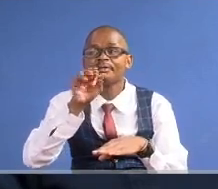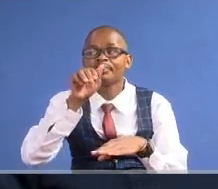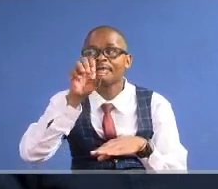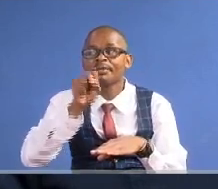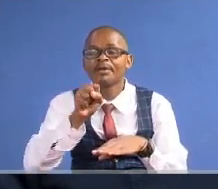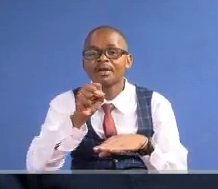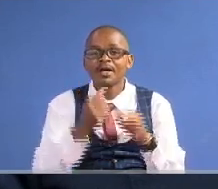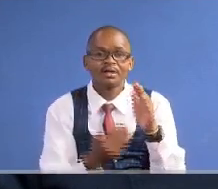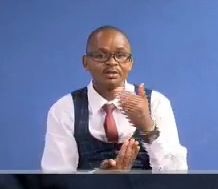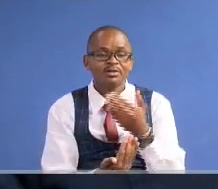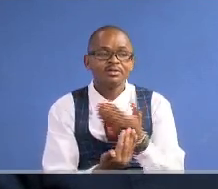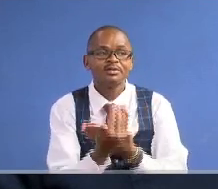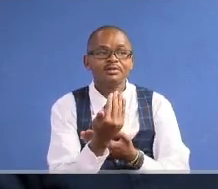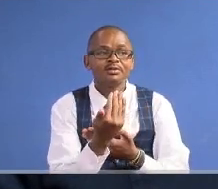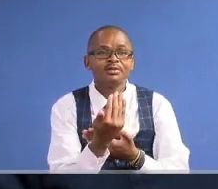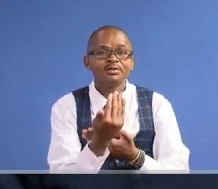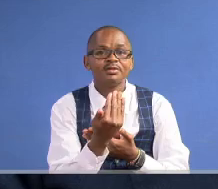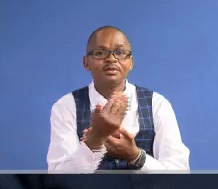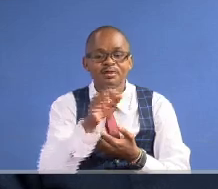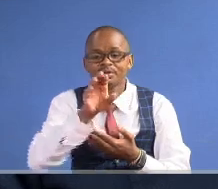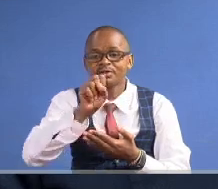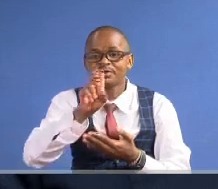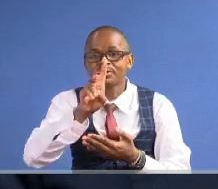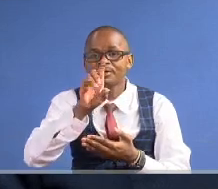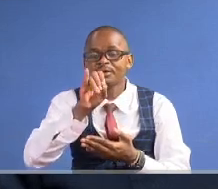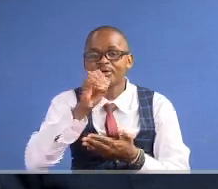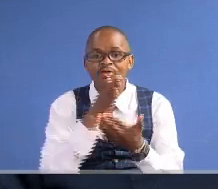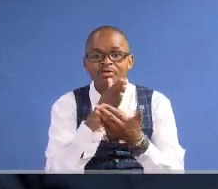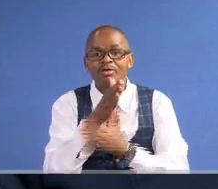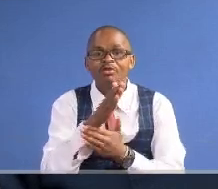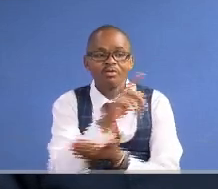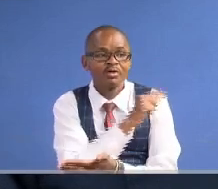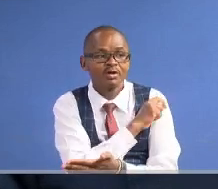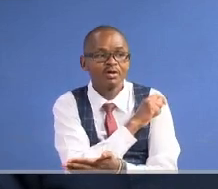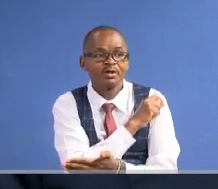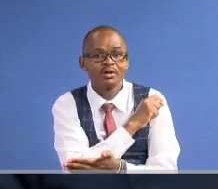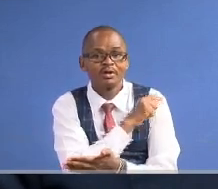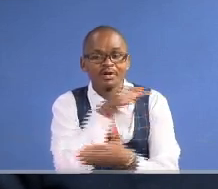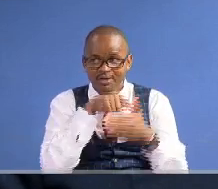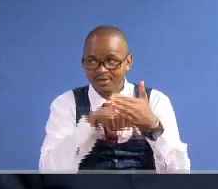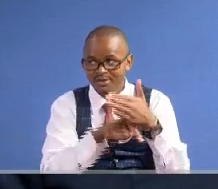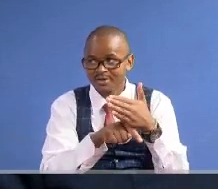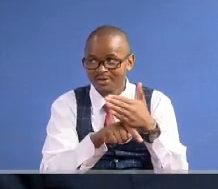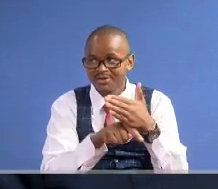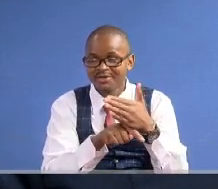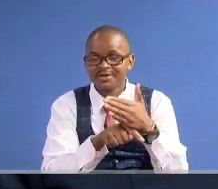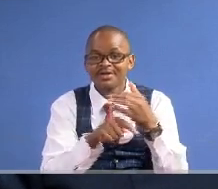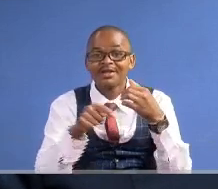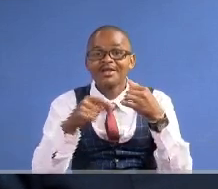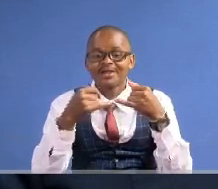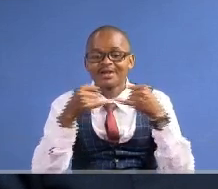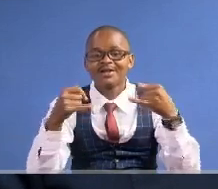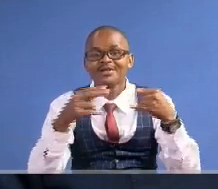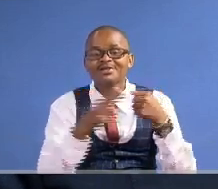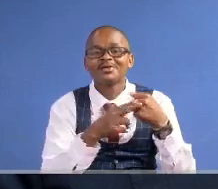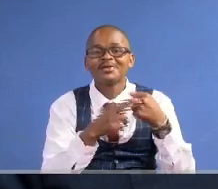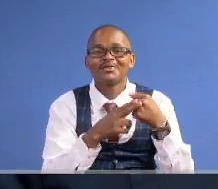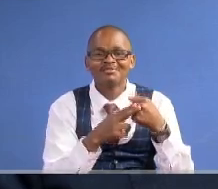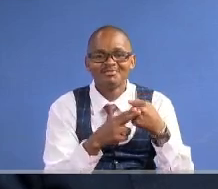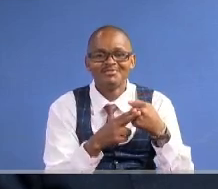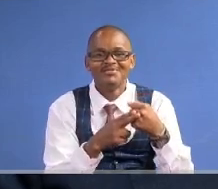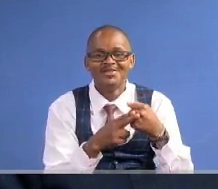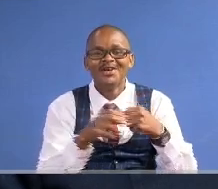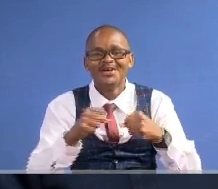mapema asubuhi. Sudi alikuwa amekimbizwa kupitia kwa choo. Kaliingia kwa misikiti ya line 7. Ya line 7.